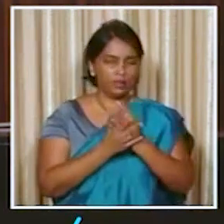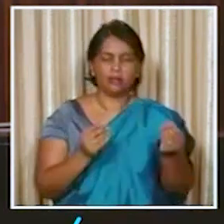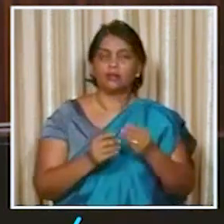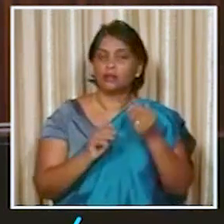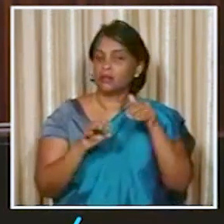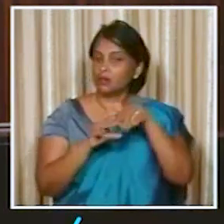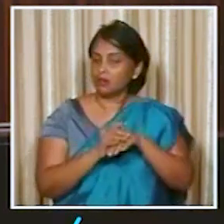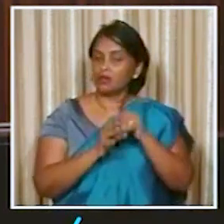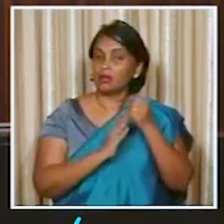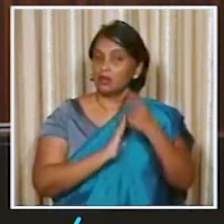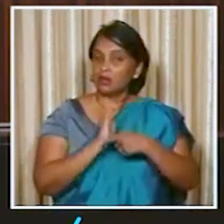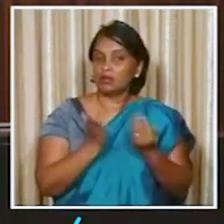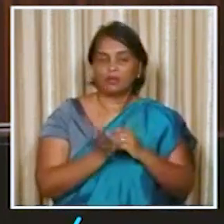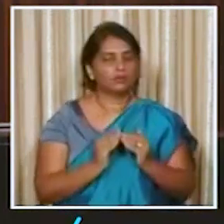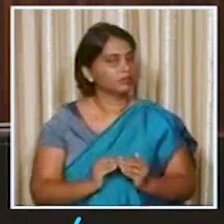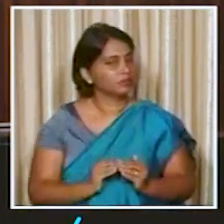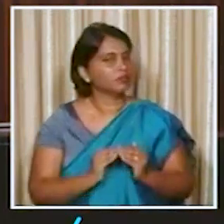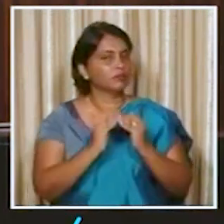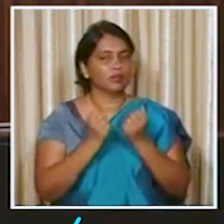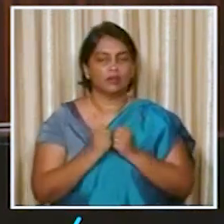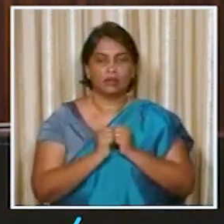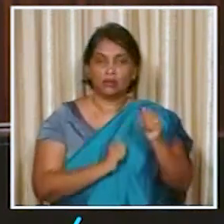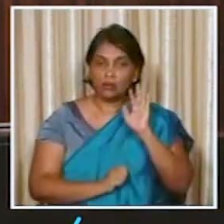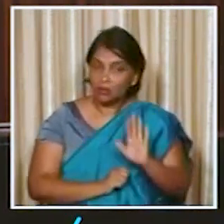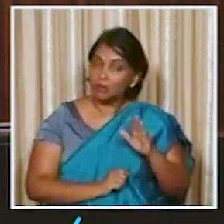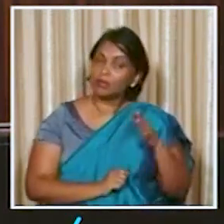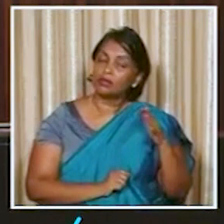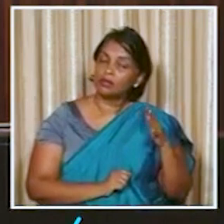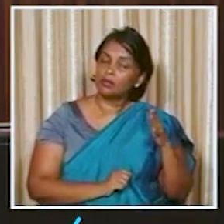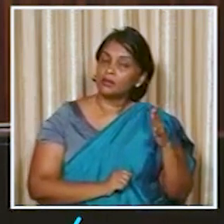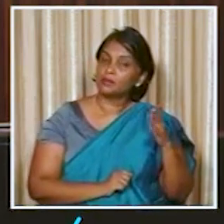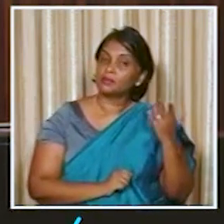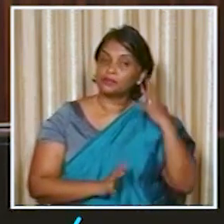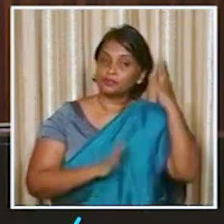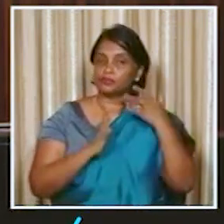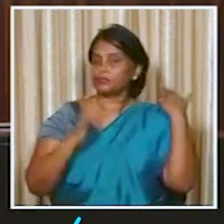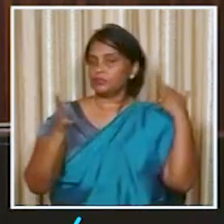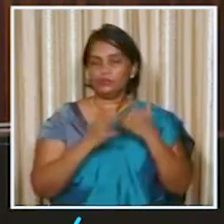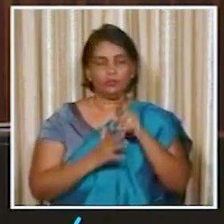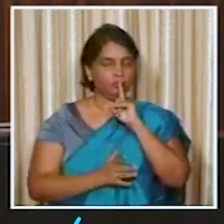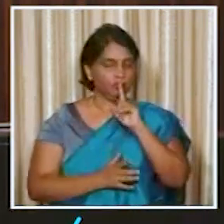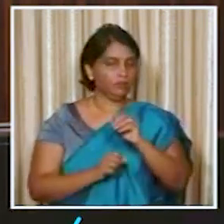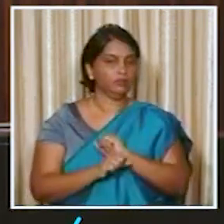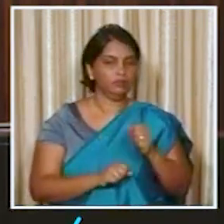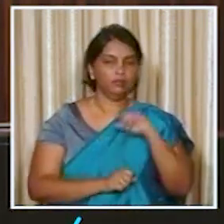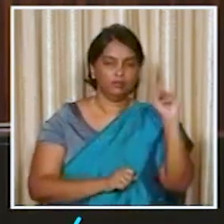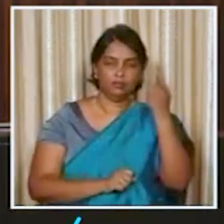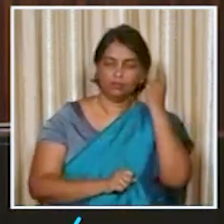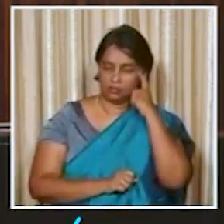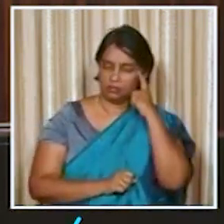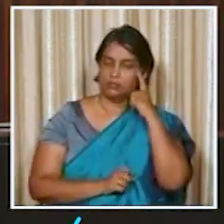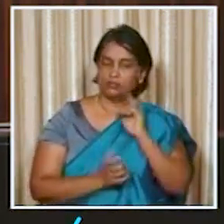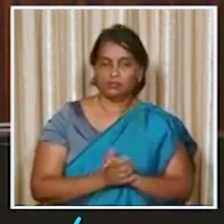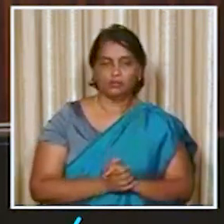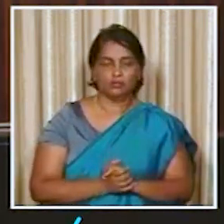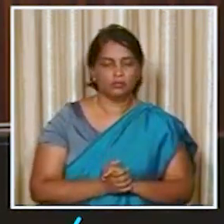වනු කිසිවෙක් මෙරට නැමත ගොඩනැගීමට කටයුතු කළ බවක් ලෝක ඉතිහාසයේ සඳහන් නොමැති බව අප සියලු දෙනා මතක තබා ගත